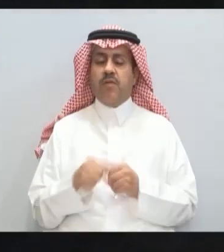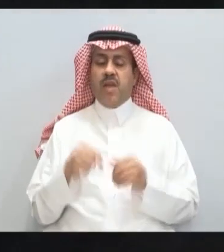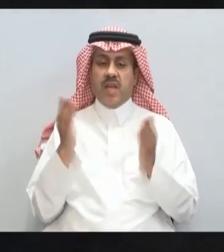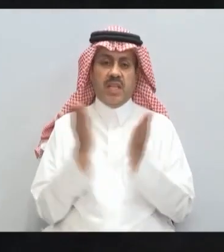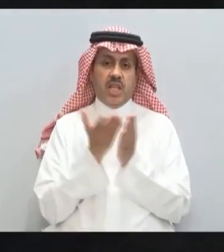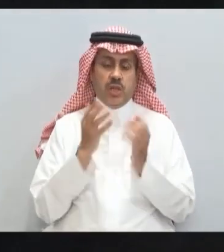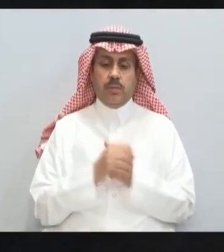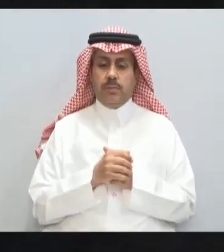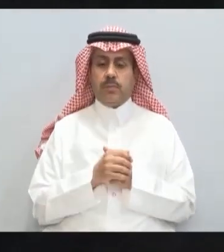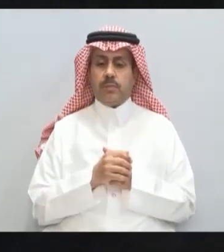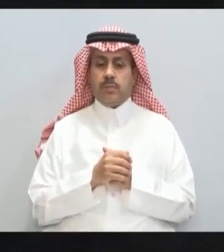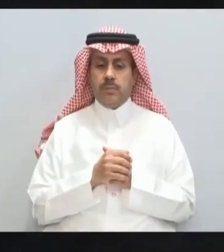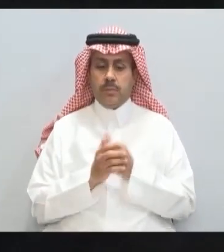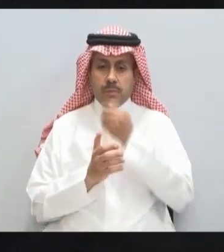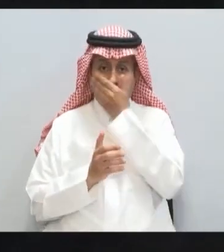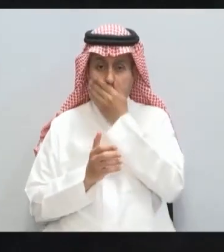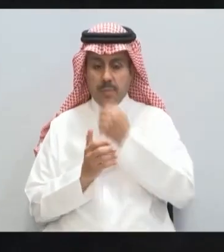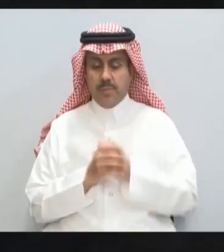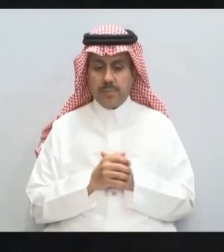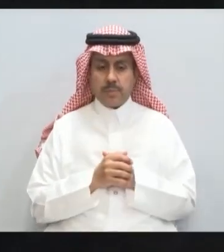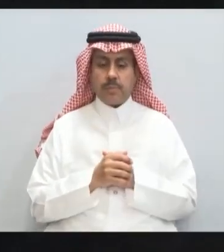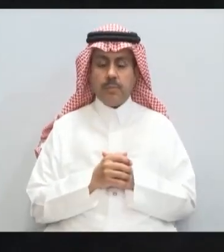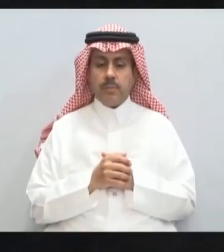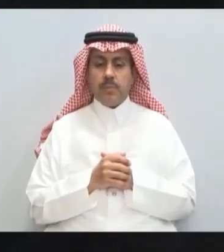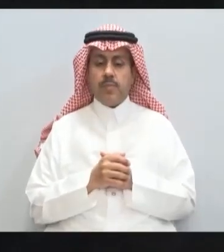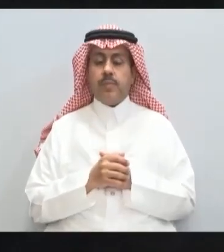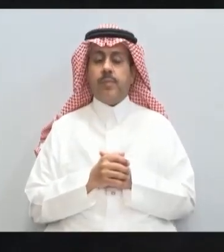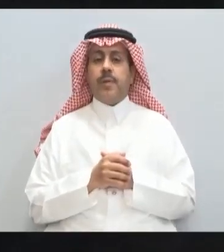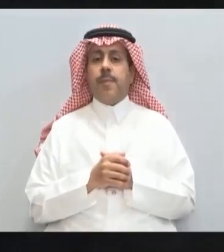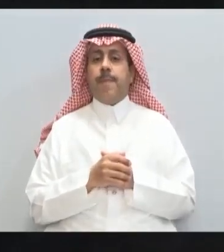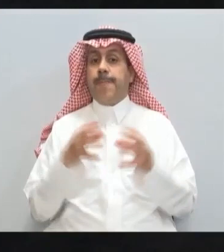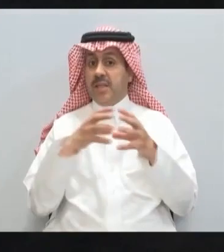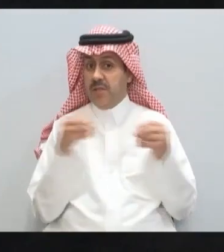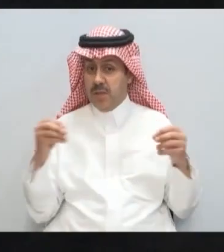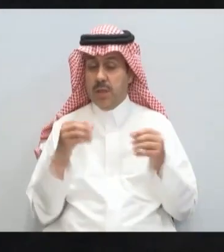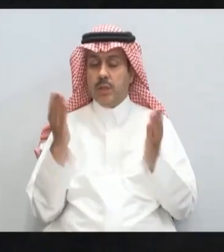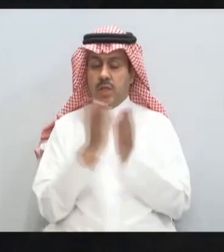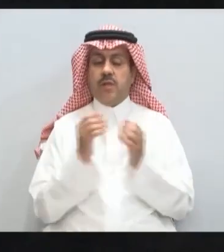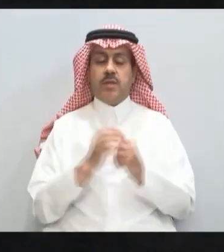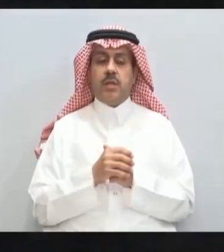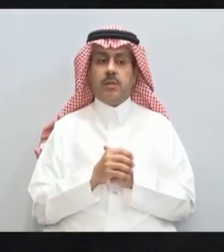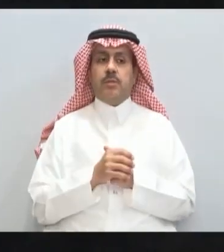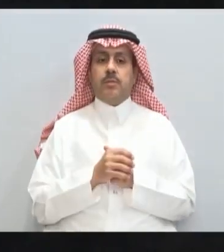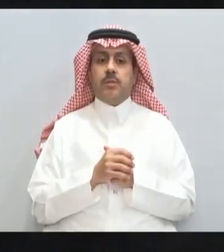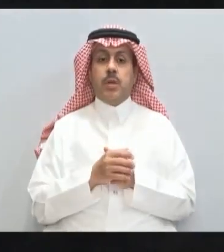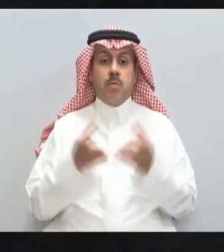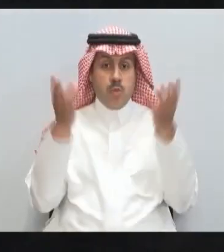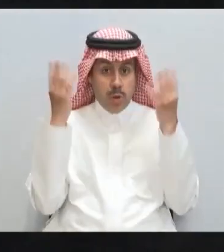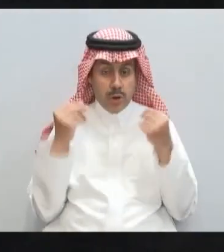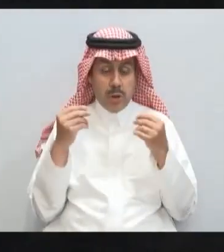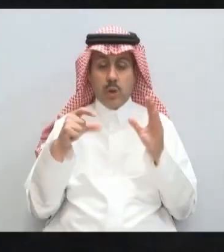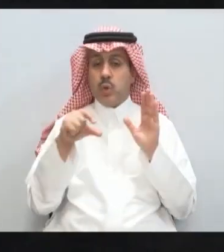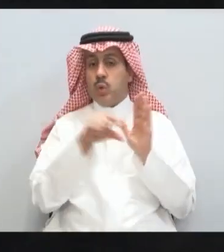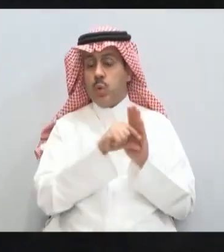وبياكم واهلا وسهلا بكم معنا في درس متعلق بالتفسير درسنا ايها الطلاب والطالبات مراجعه